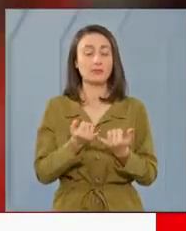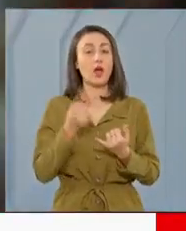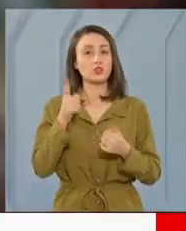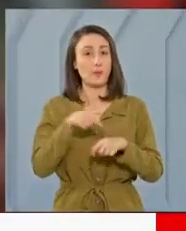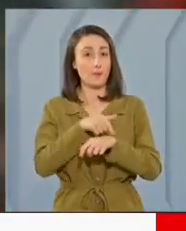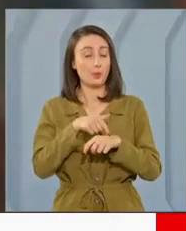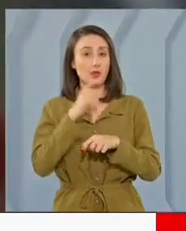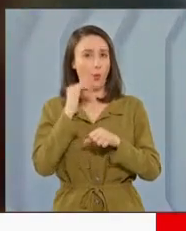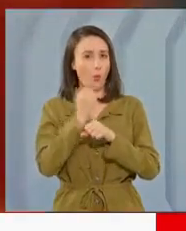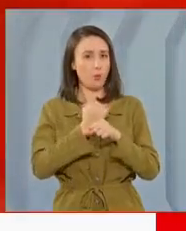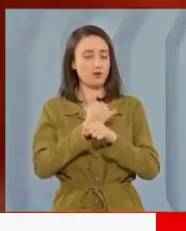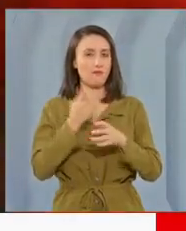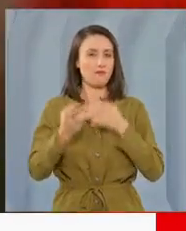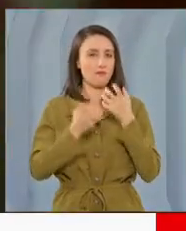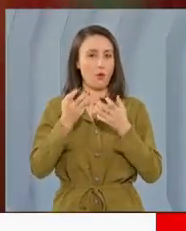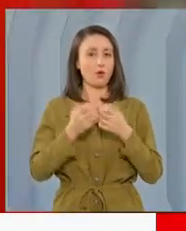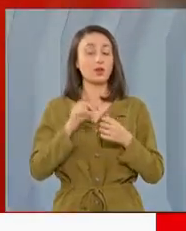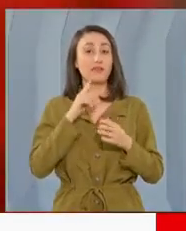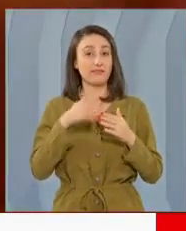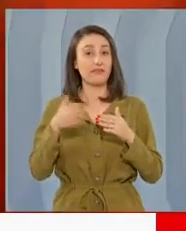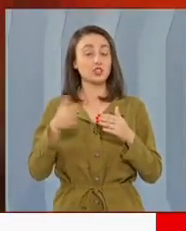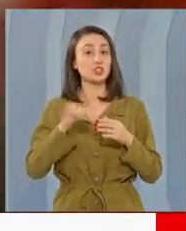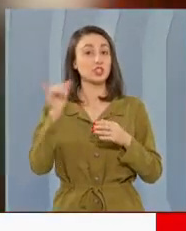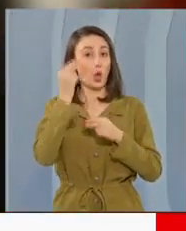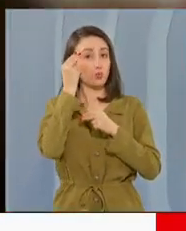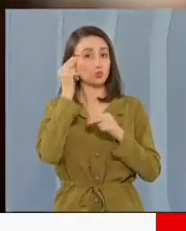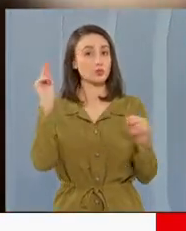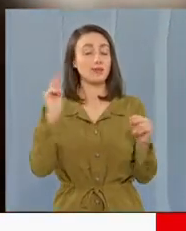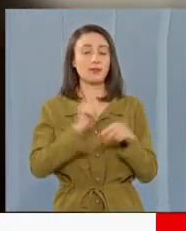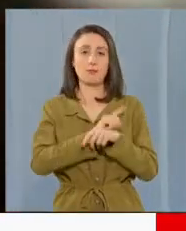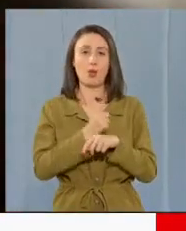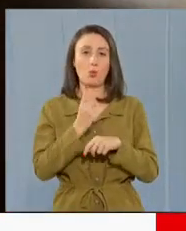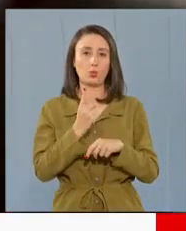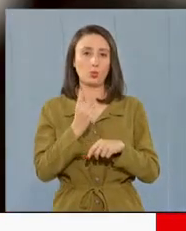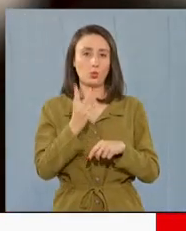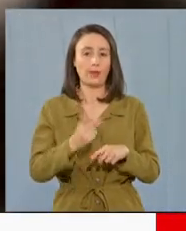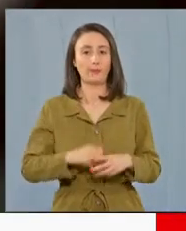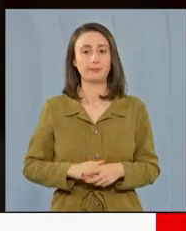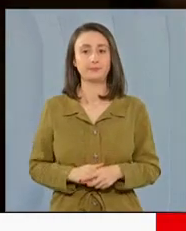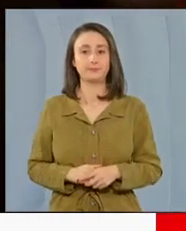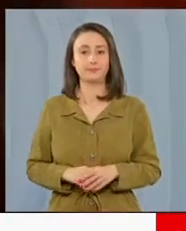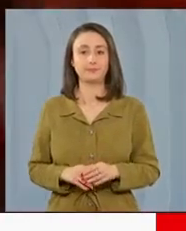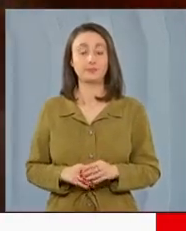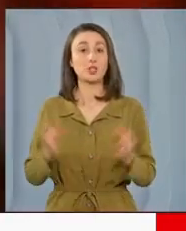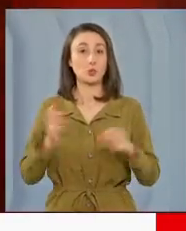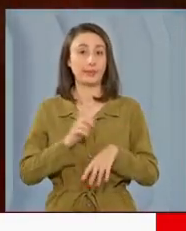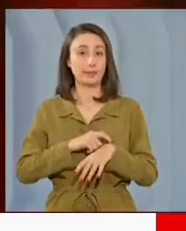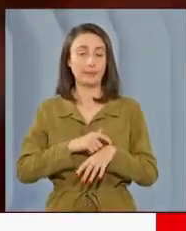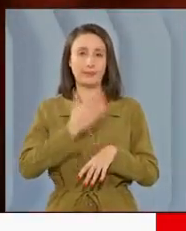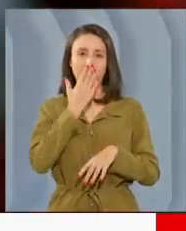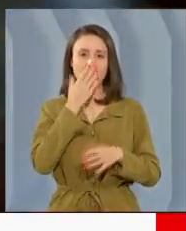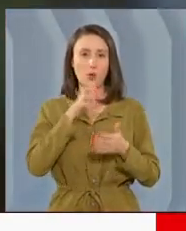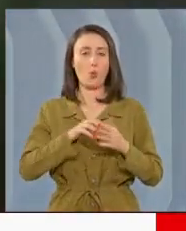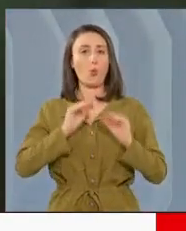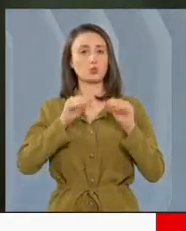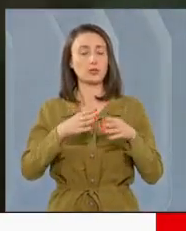acel moment au observat flăcările înalte. Vecinii au fost cei care au sunat imediat la 112. În scurt timp, la fața locului